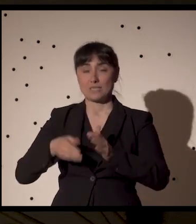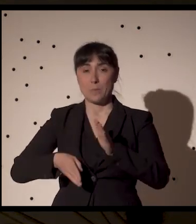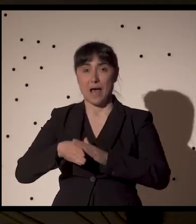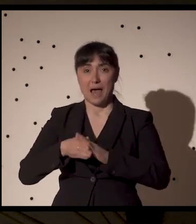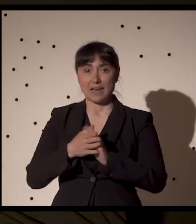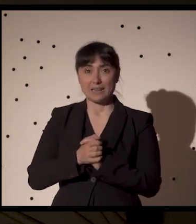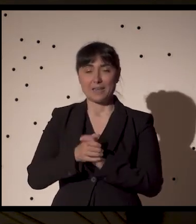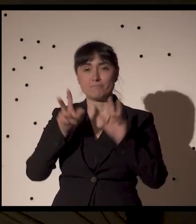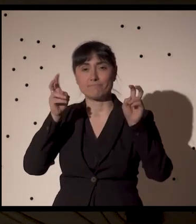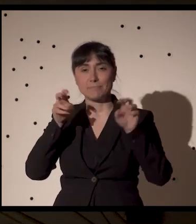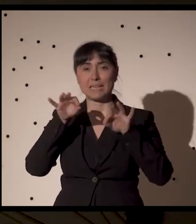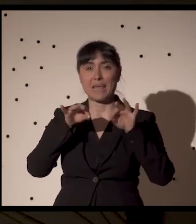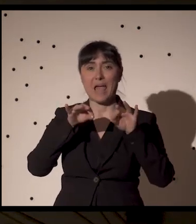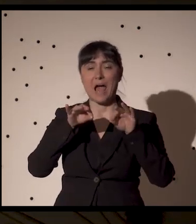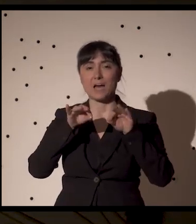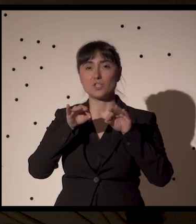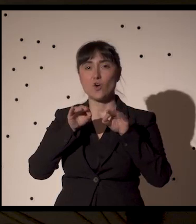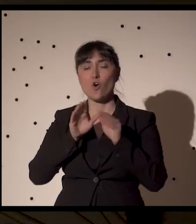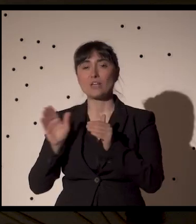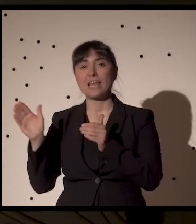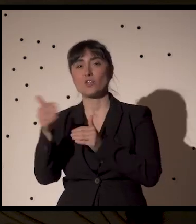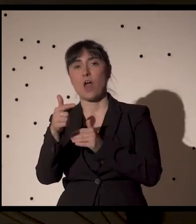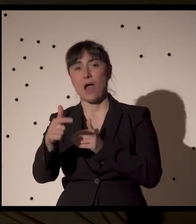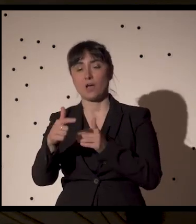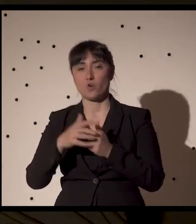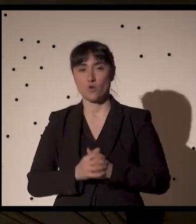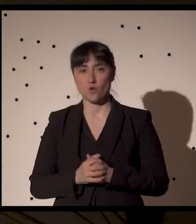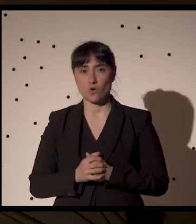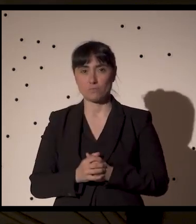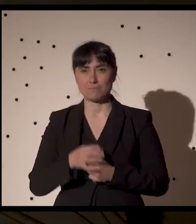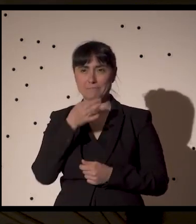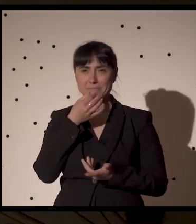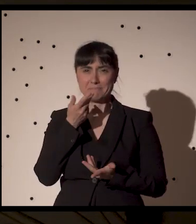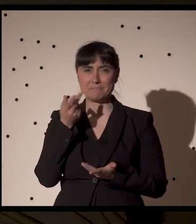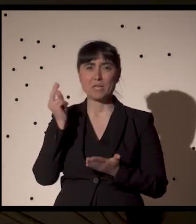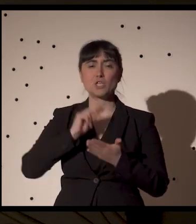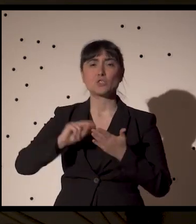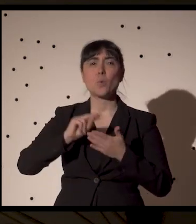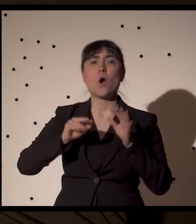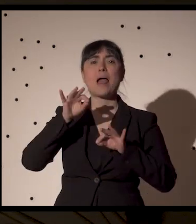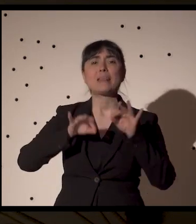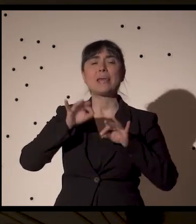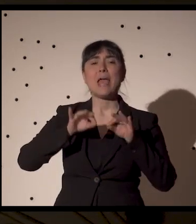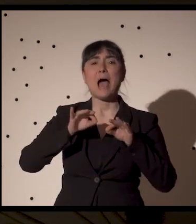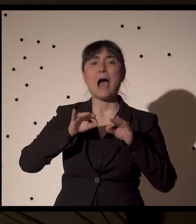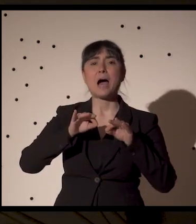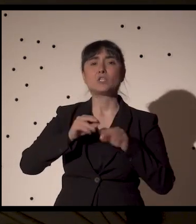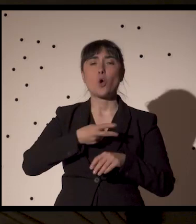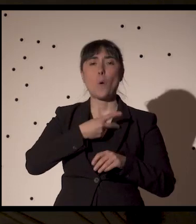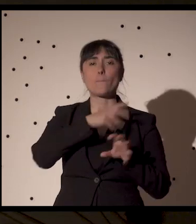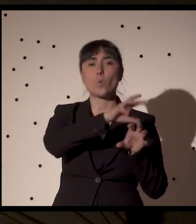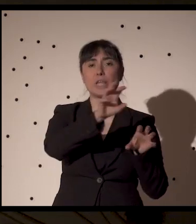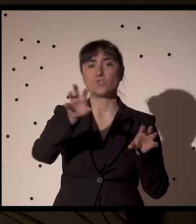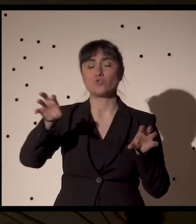l'angolo si tratta di scuole di Teatro nei municipi ossia dei percorsi di storia del teatro e laboratoriali